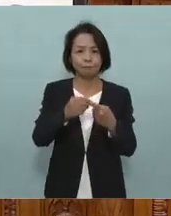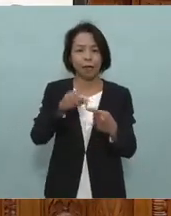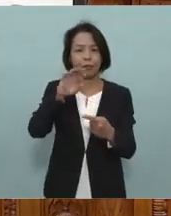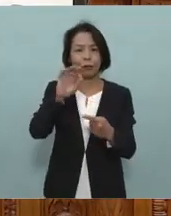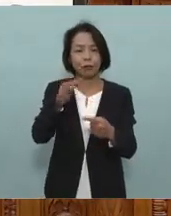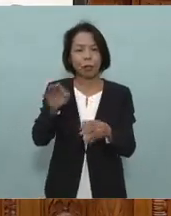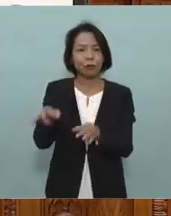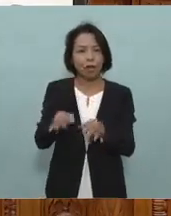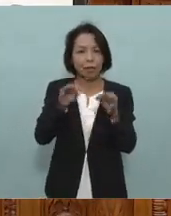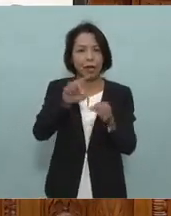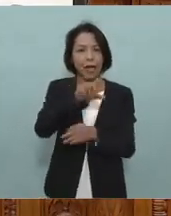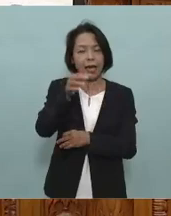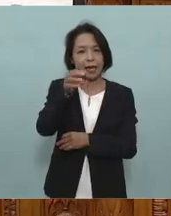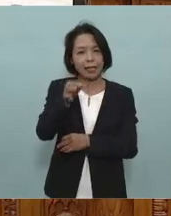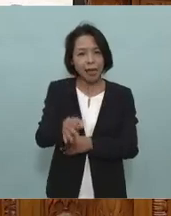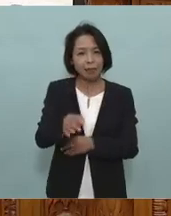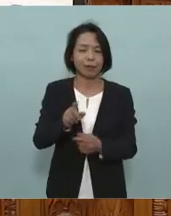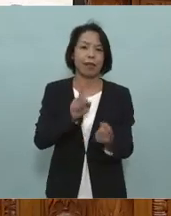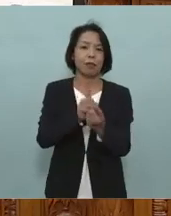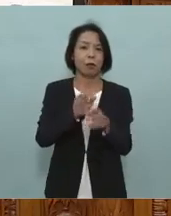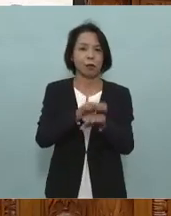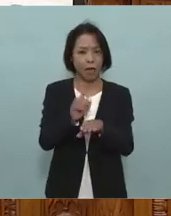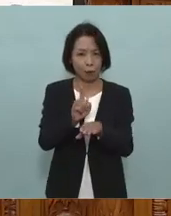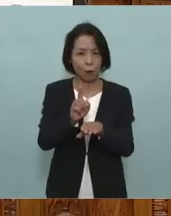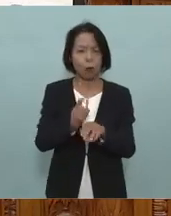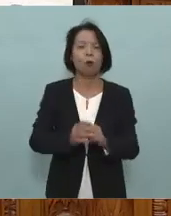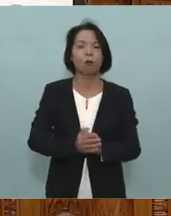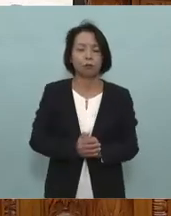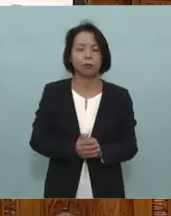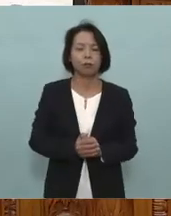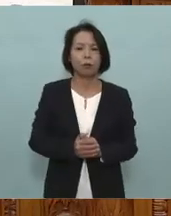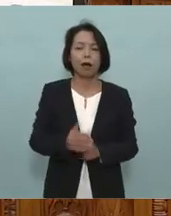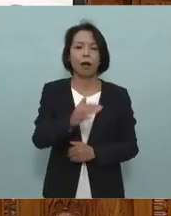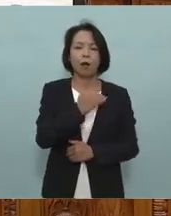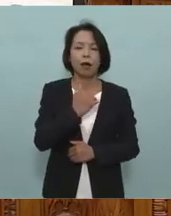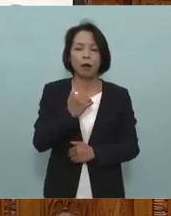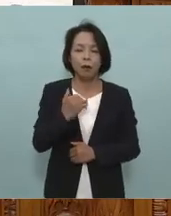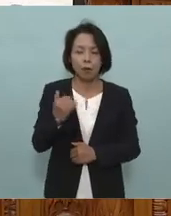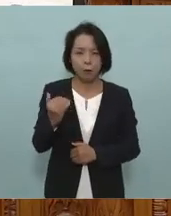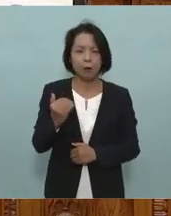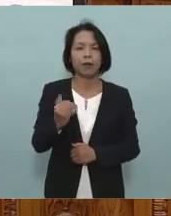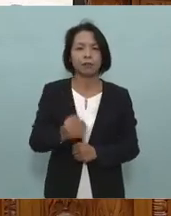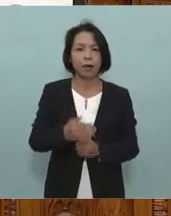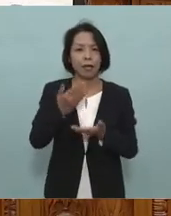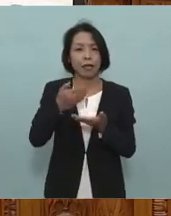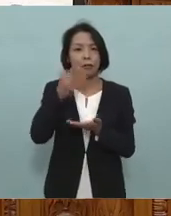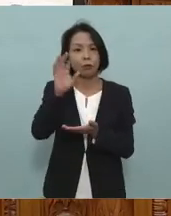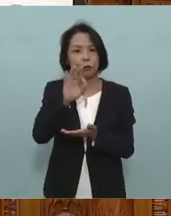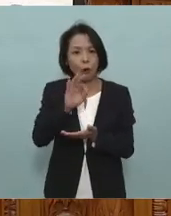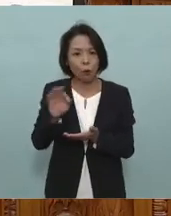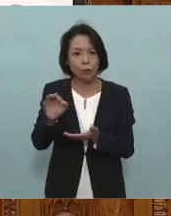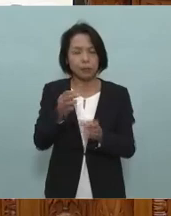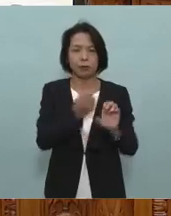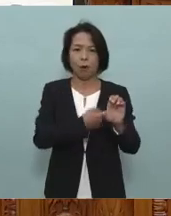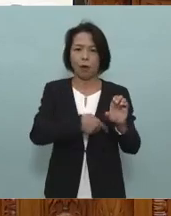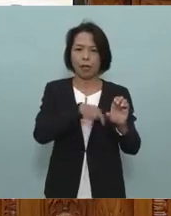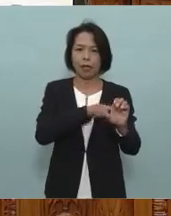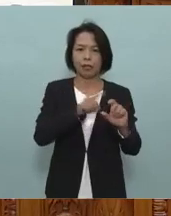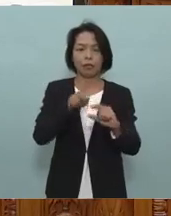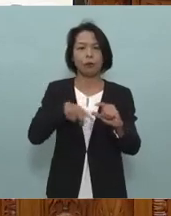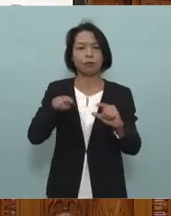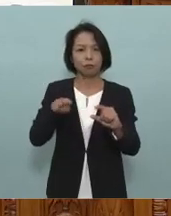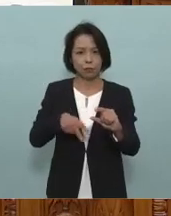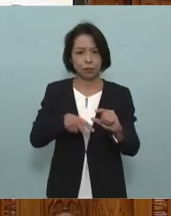物価高円安への対応です我々は食料品とエネルギーを中心